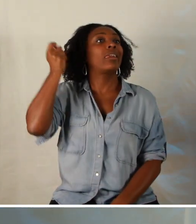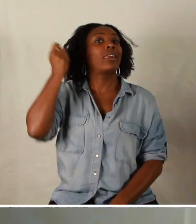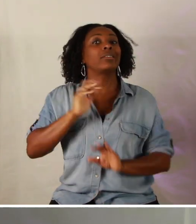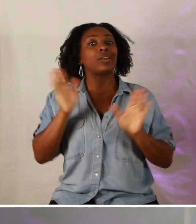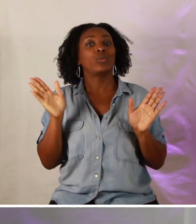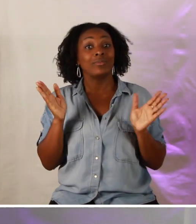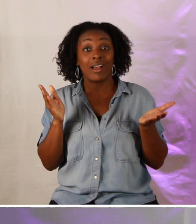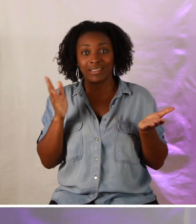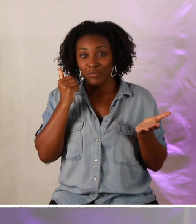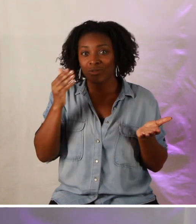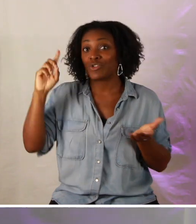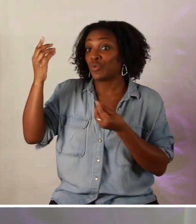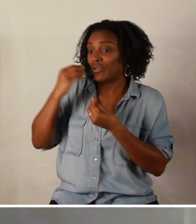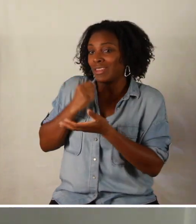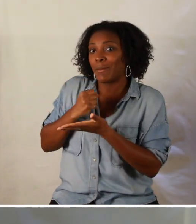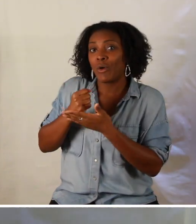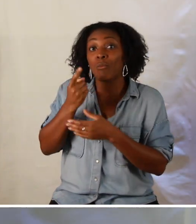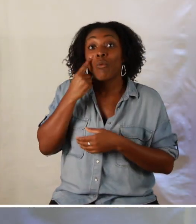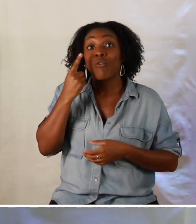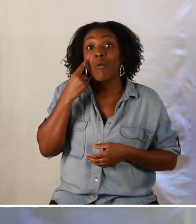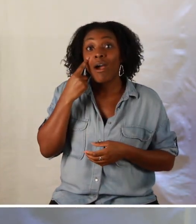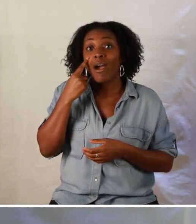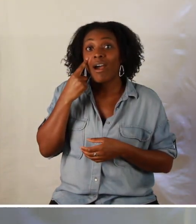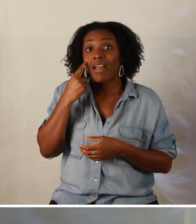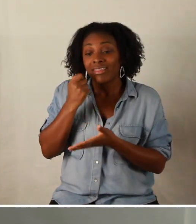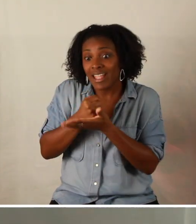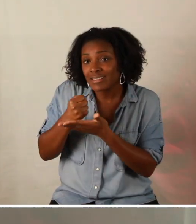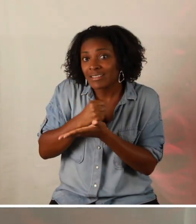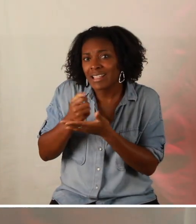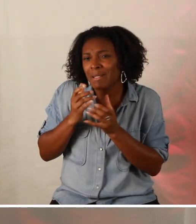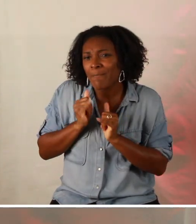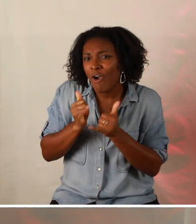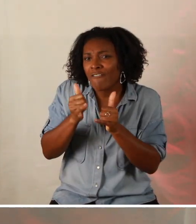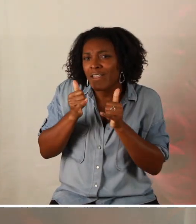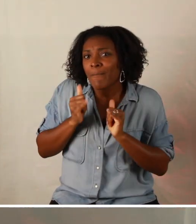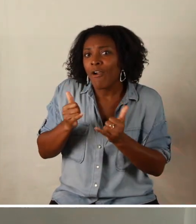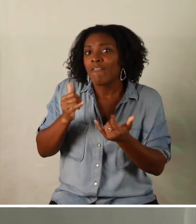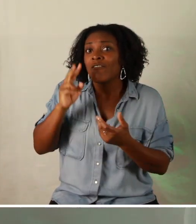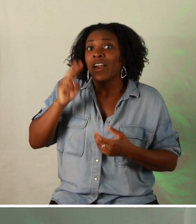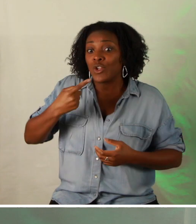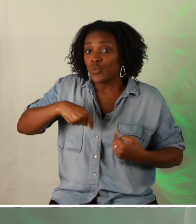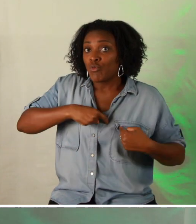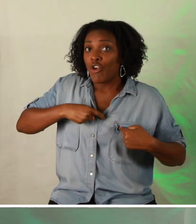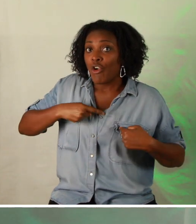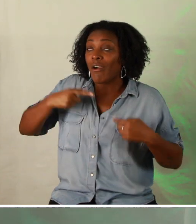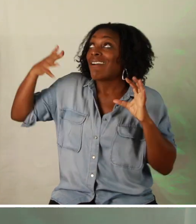C'est pour ça que Dieu nous fait passer par l'épreuve. C'est pour éprouver et tester le réel attachement qu'on a pour